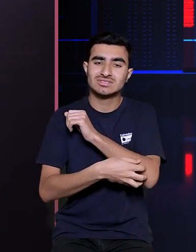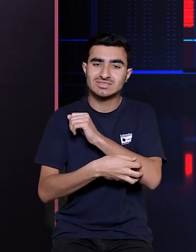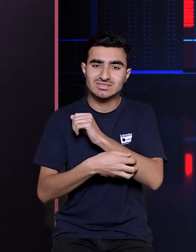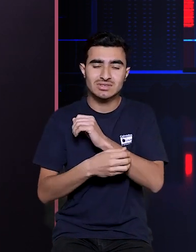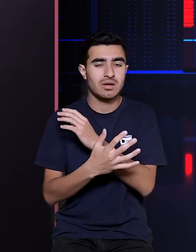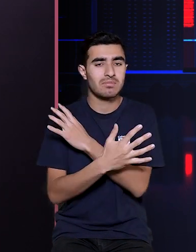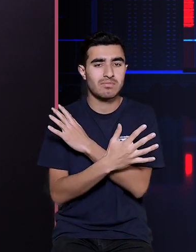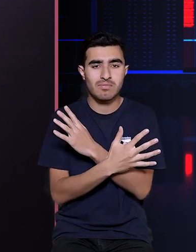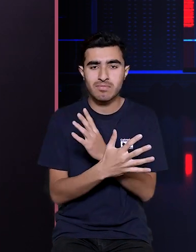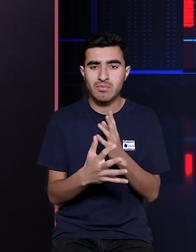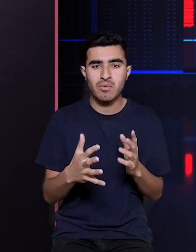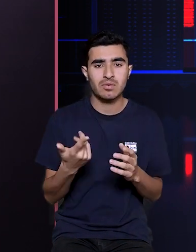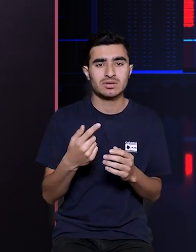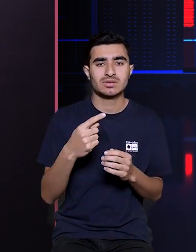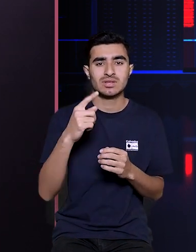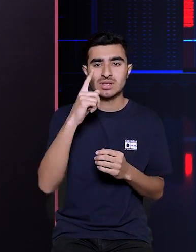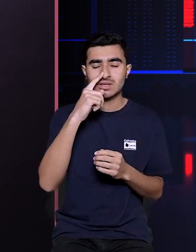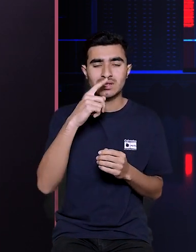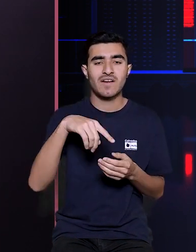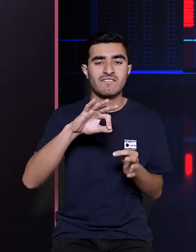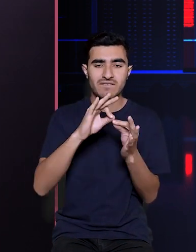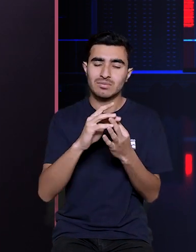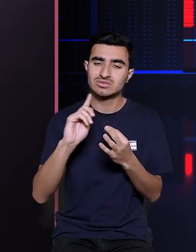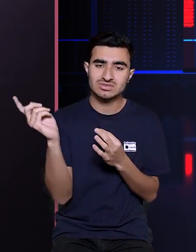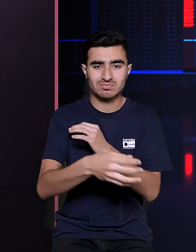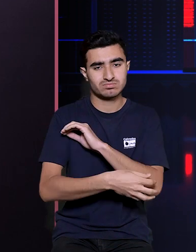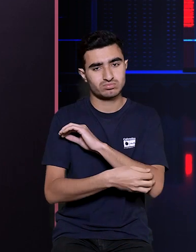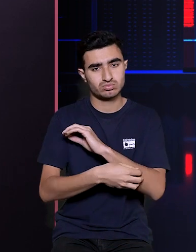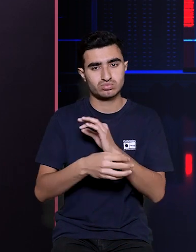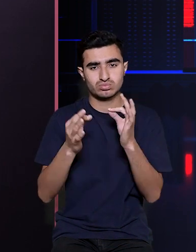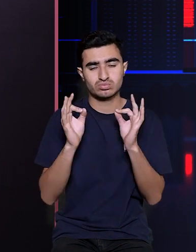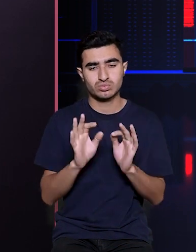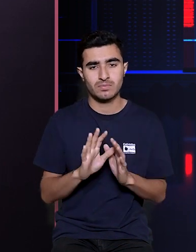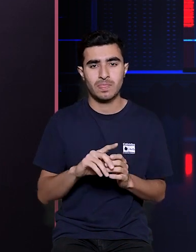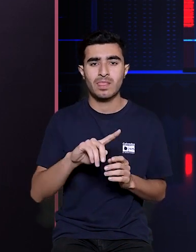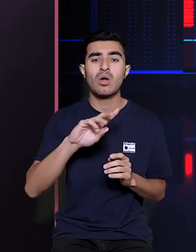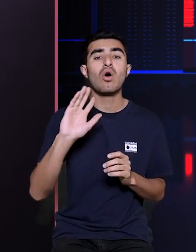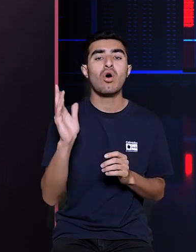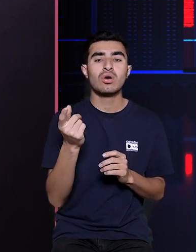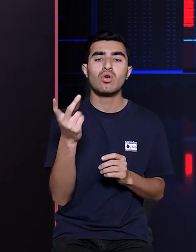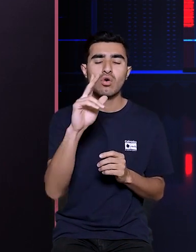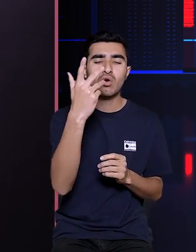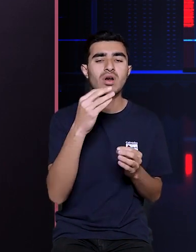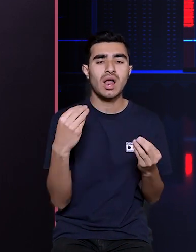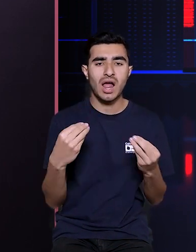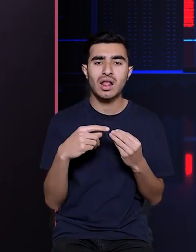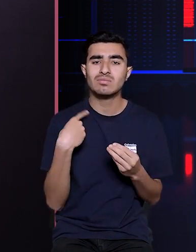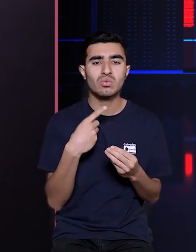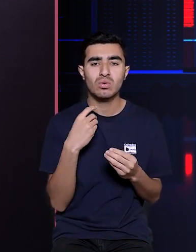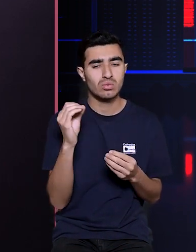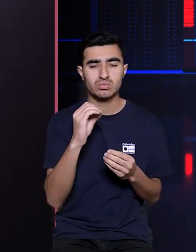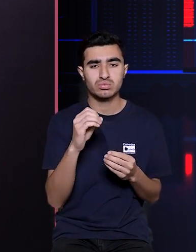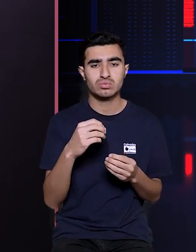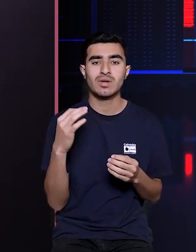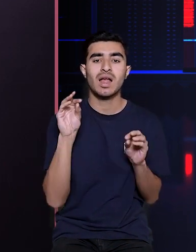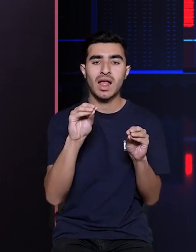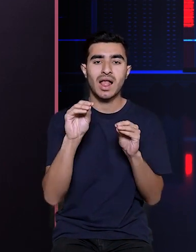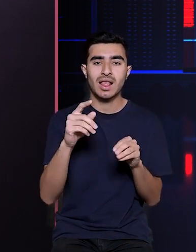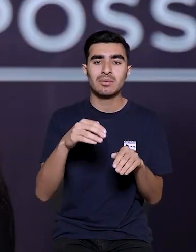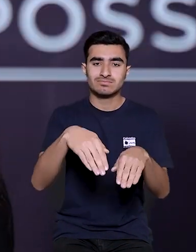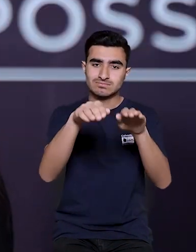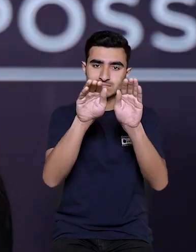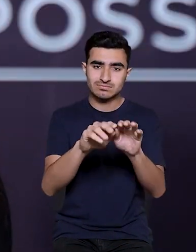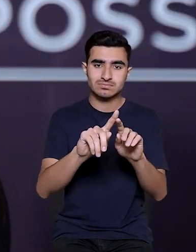नौरीन का ख़ानदान बुरी तरह से जकड़ा हुआ था। और अगर कोई मदद करने के लिए आता था तो वो दाता दरबार होता